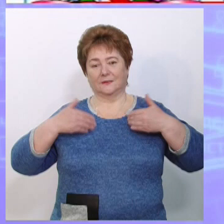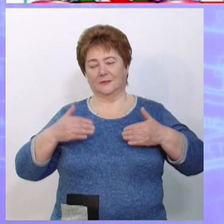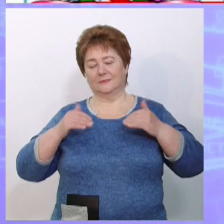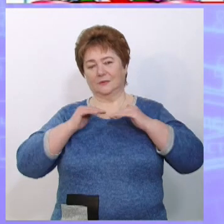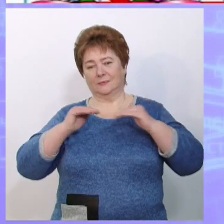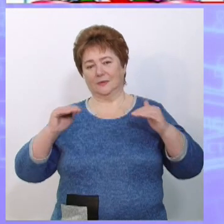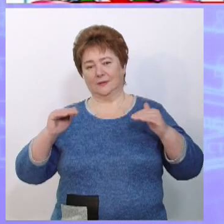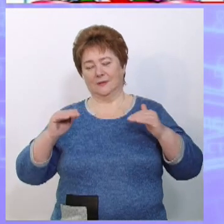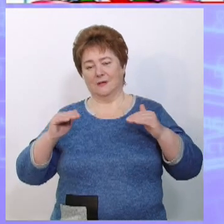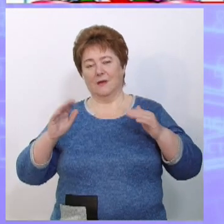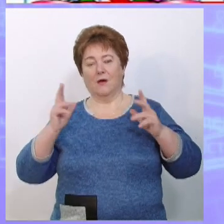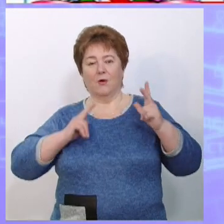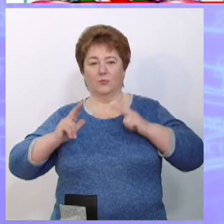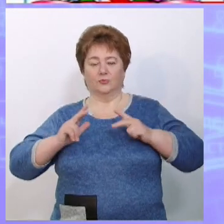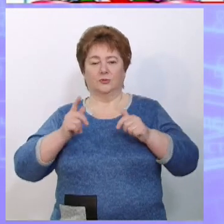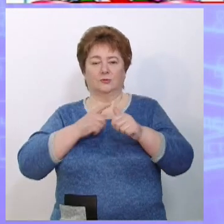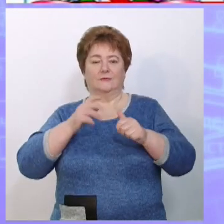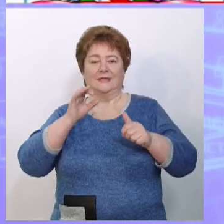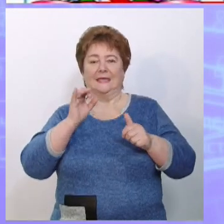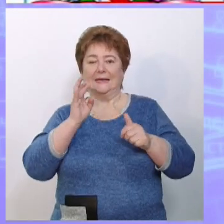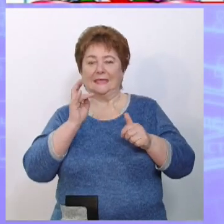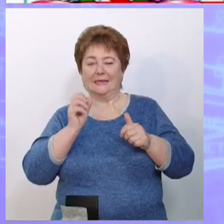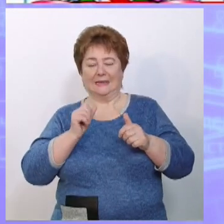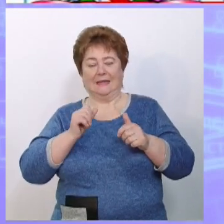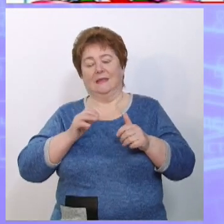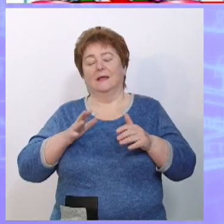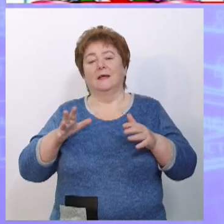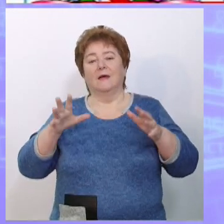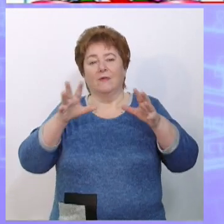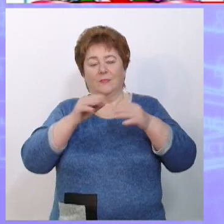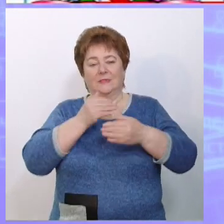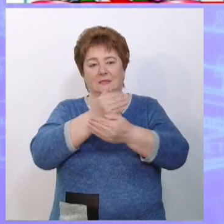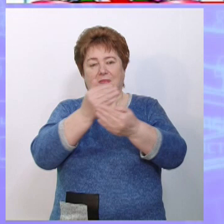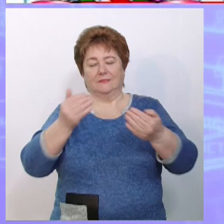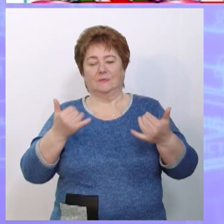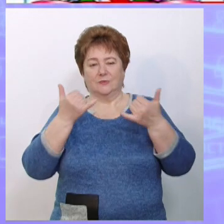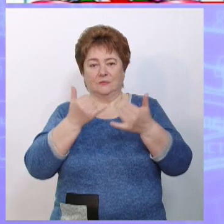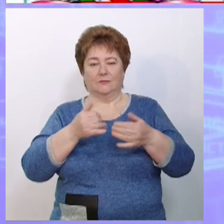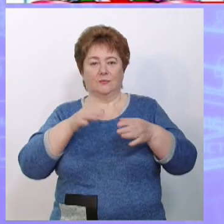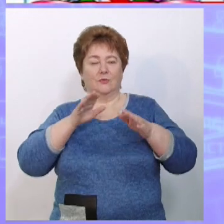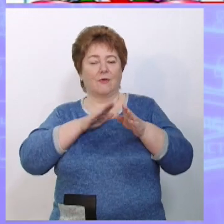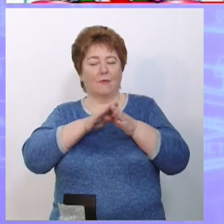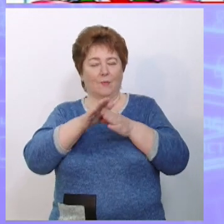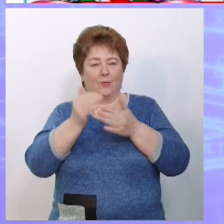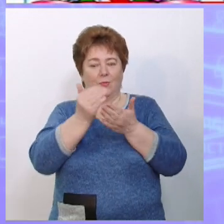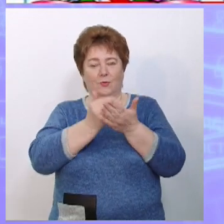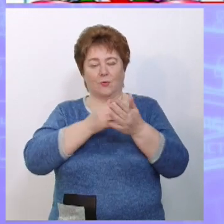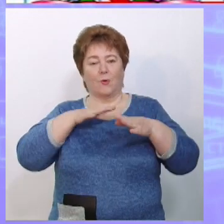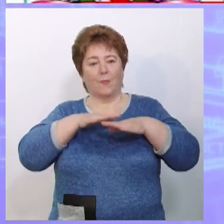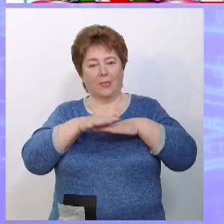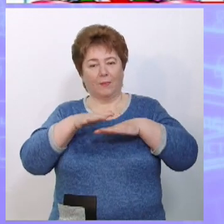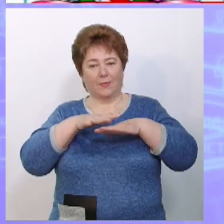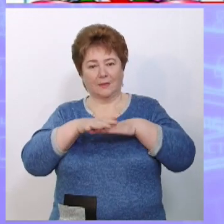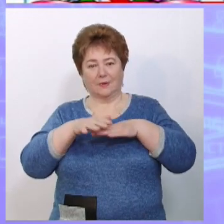Здравствуйте, ребята! Меня зовут Ирина Николаевна, и вместе с вами мы сегодня проведем урок